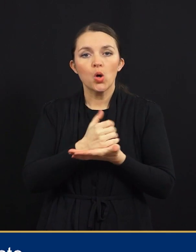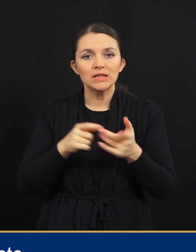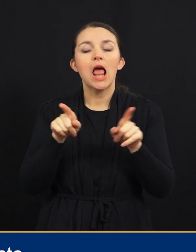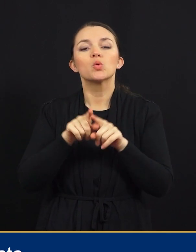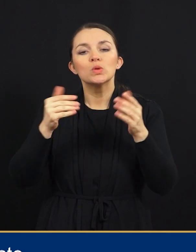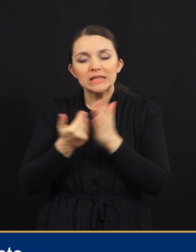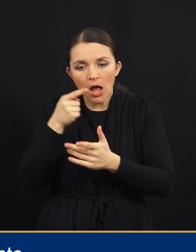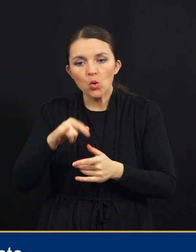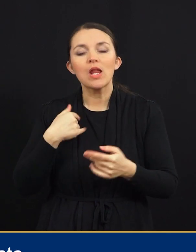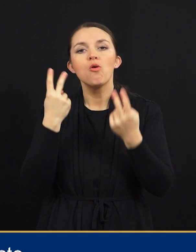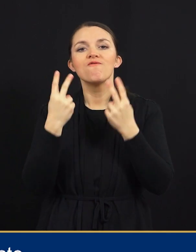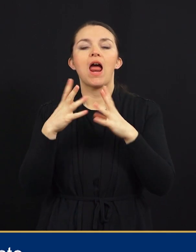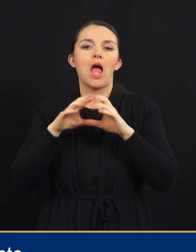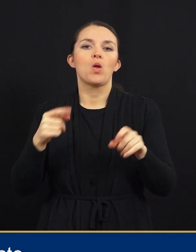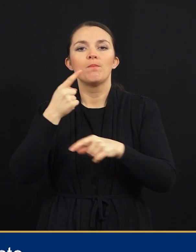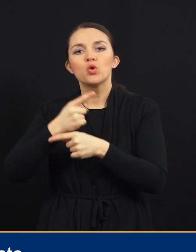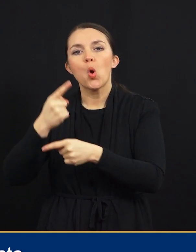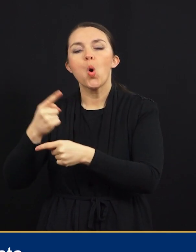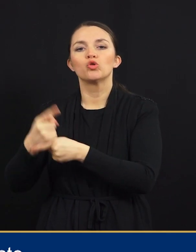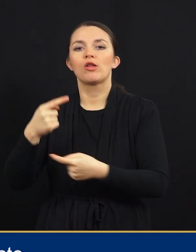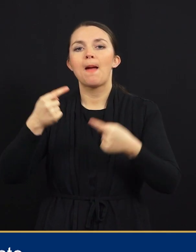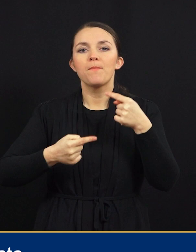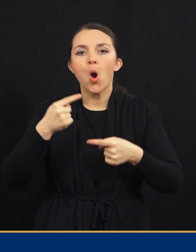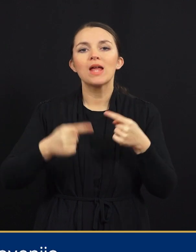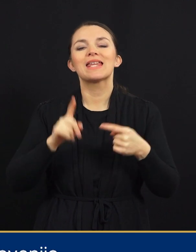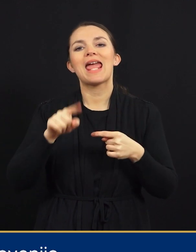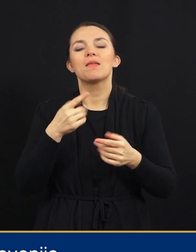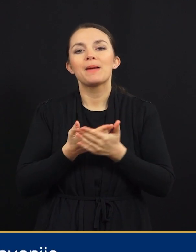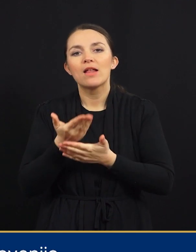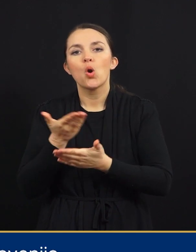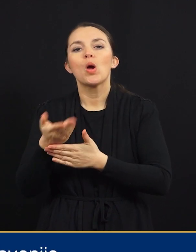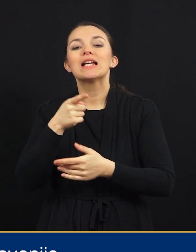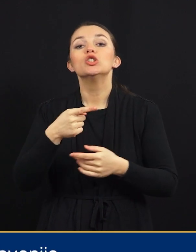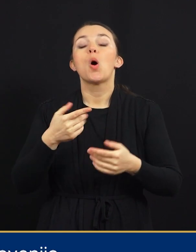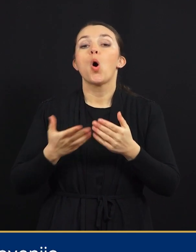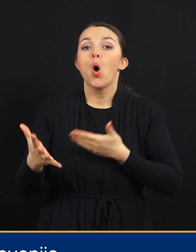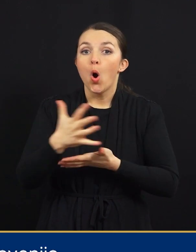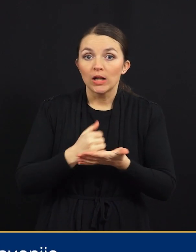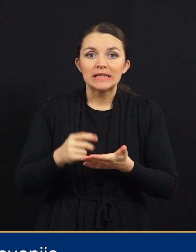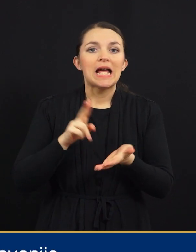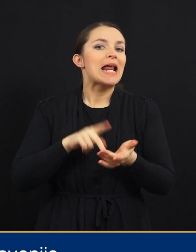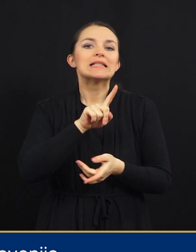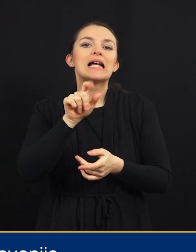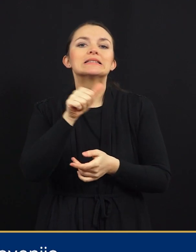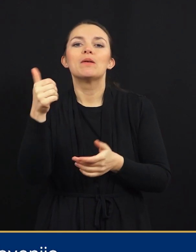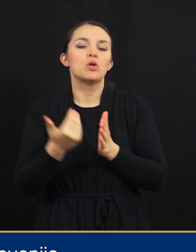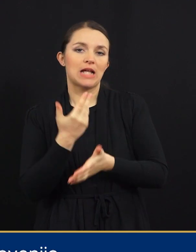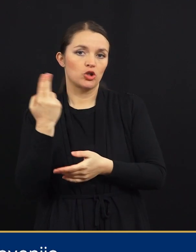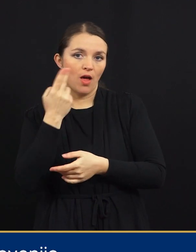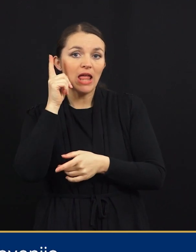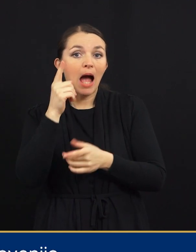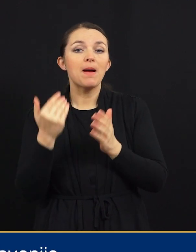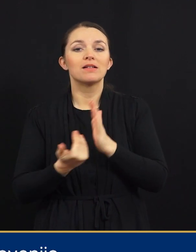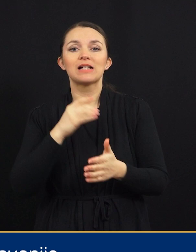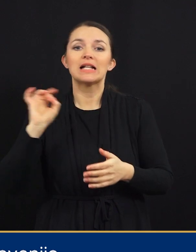tudi zato, da uveljavljam določene politike in predloge, ki so koristni res ne samo za Slovenijo, ampak